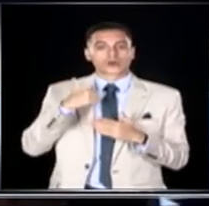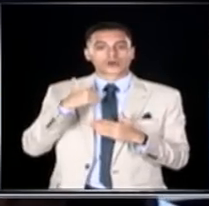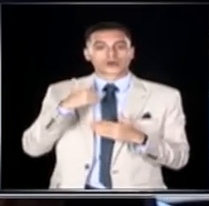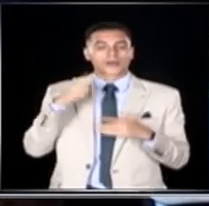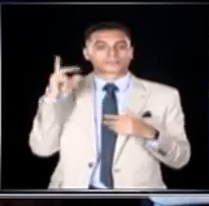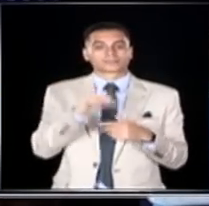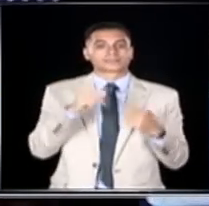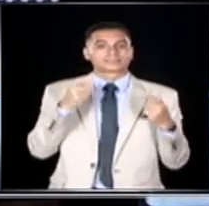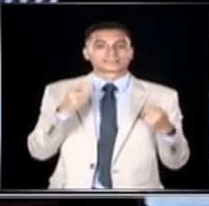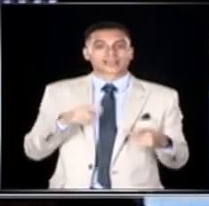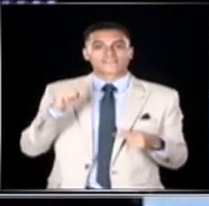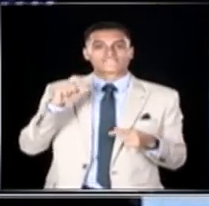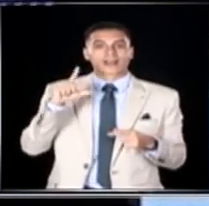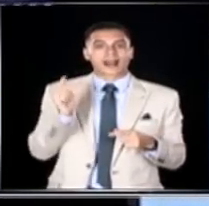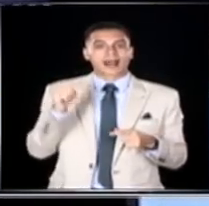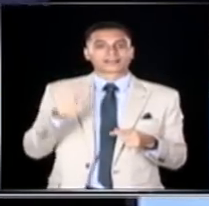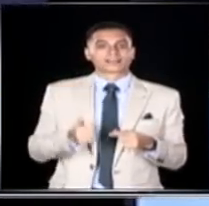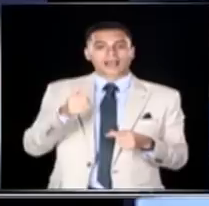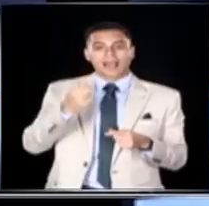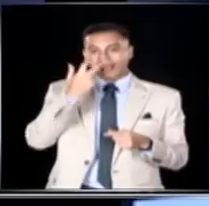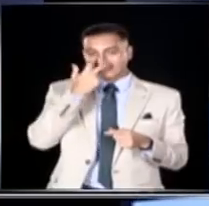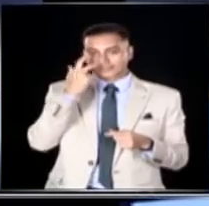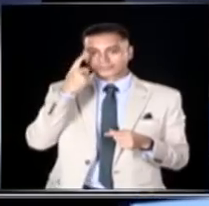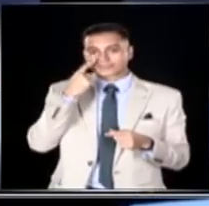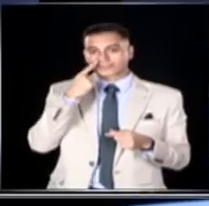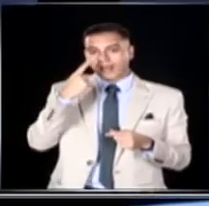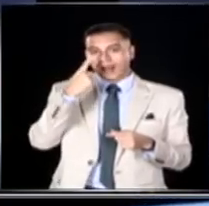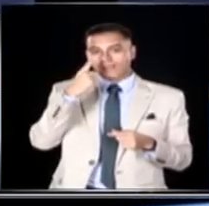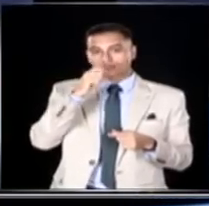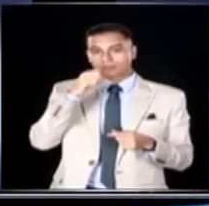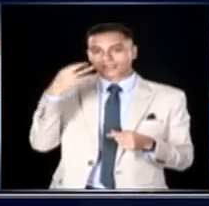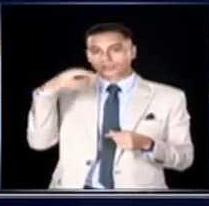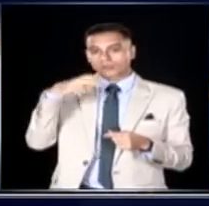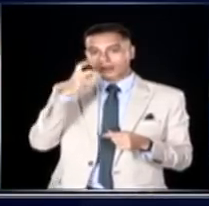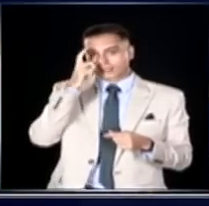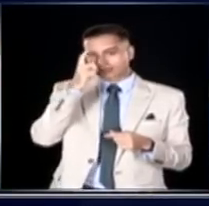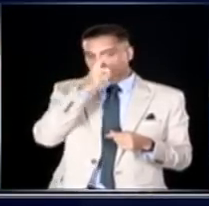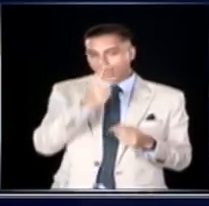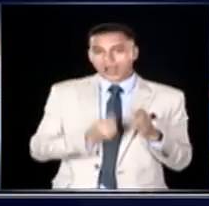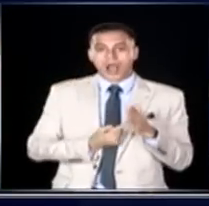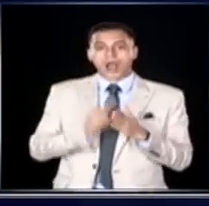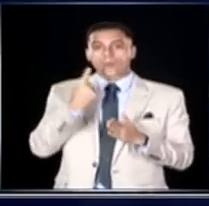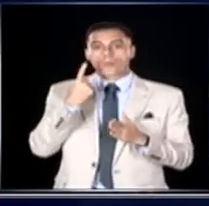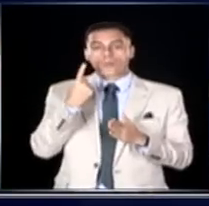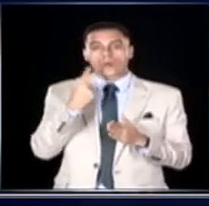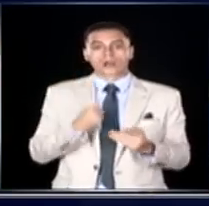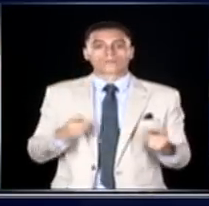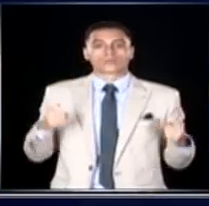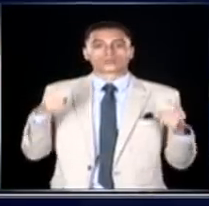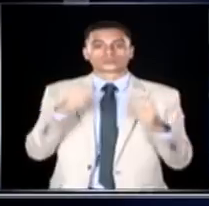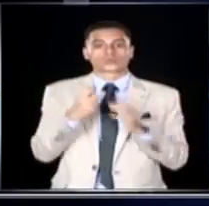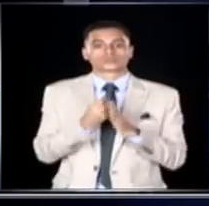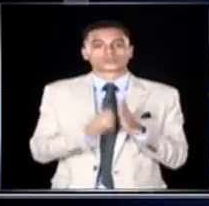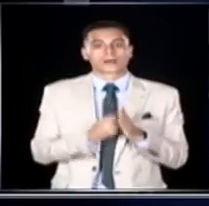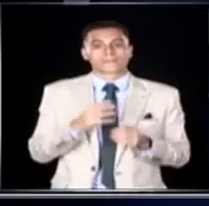بطولة قديمة كانت سنة 1983، هي أول بطولة. منتخب